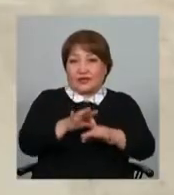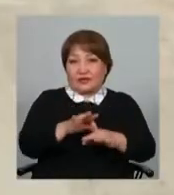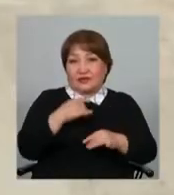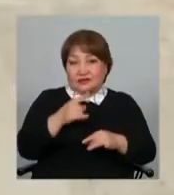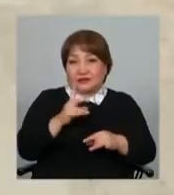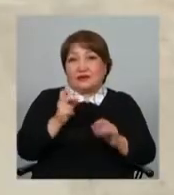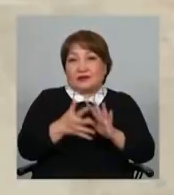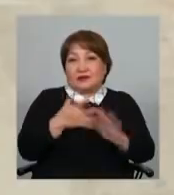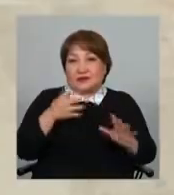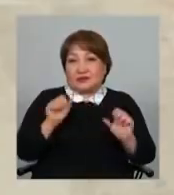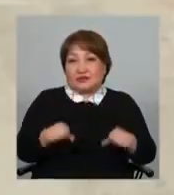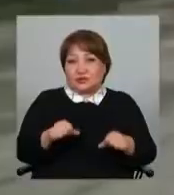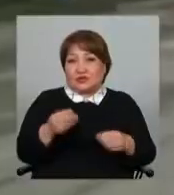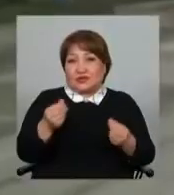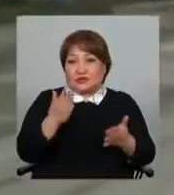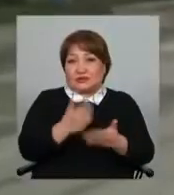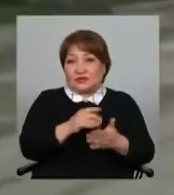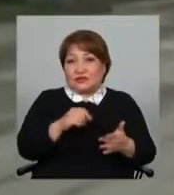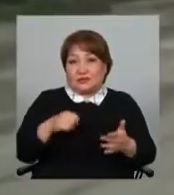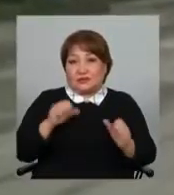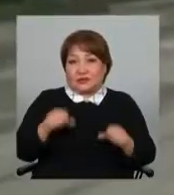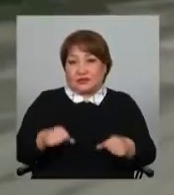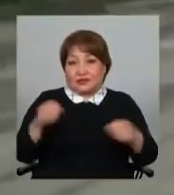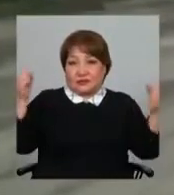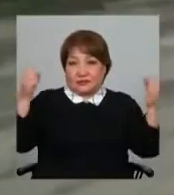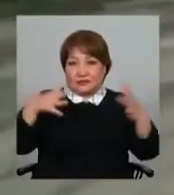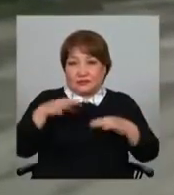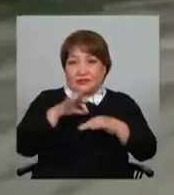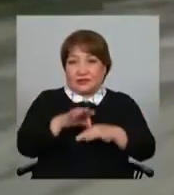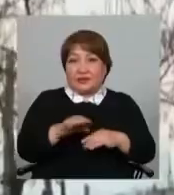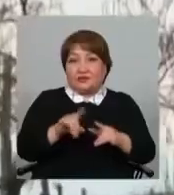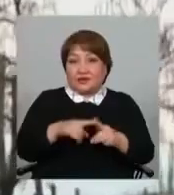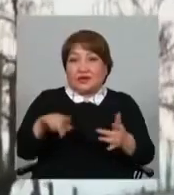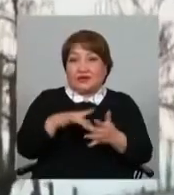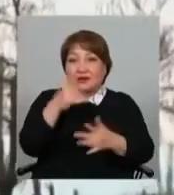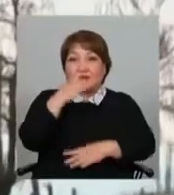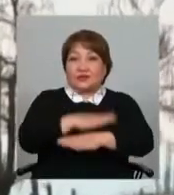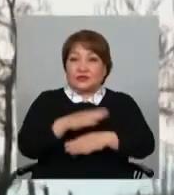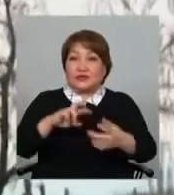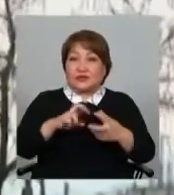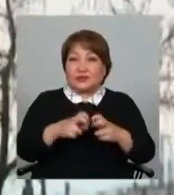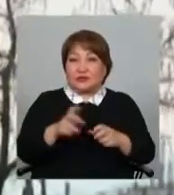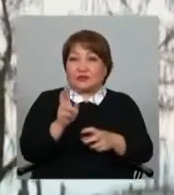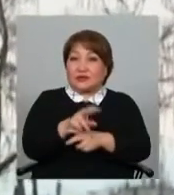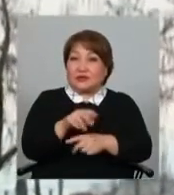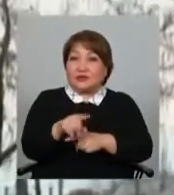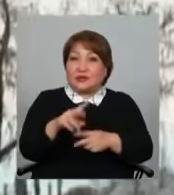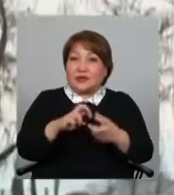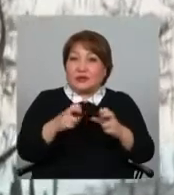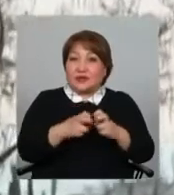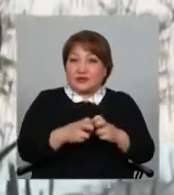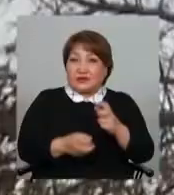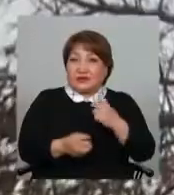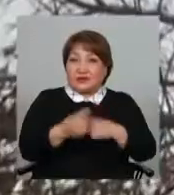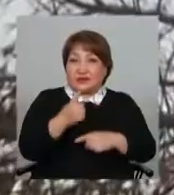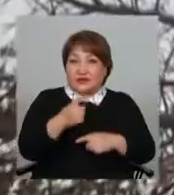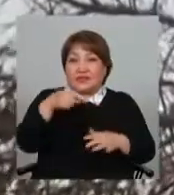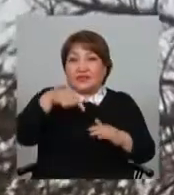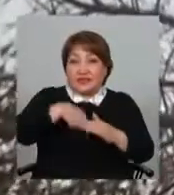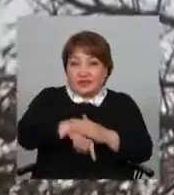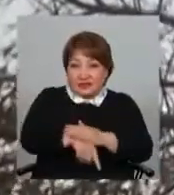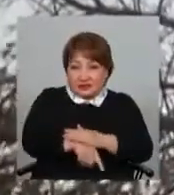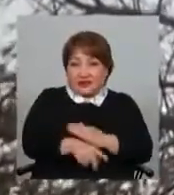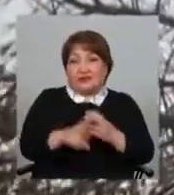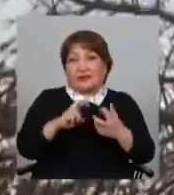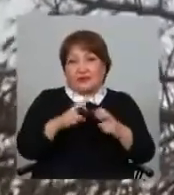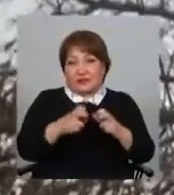болса өзіміз ақ қояр едік. Аталған мәселемен қала әкімдігіне арнайы бардық. Сөйтсек, проблеманың тамыры тереңге кеткен сыңайлы.